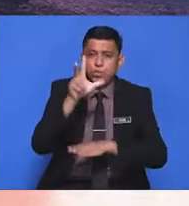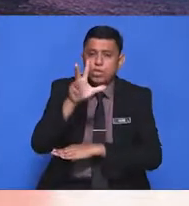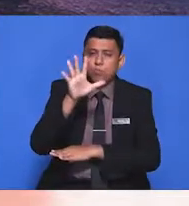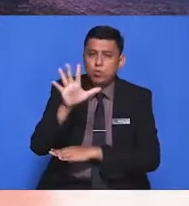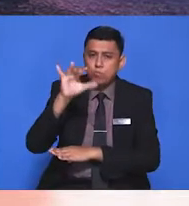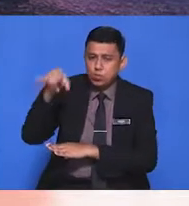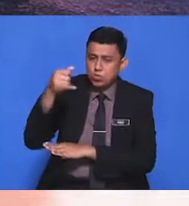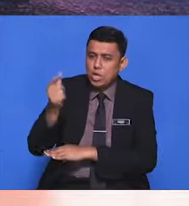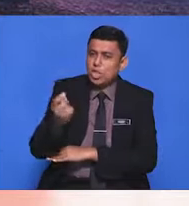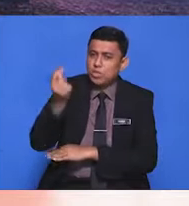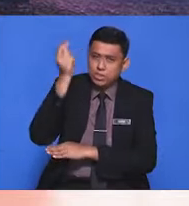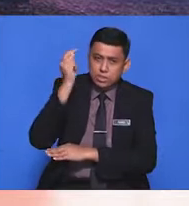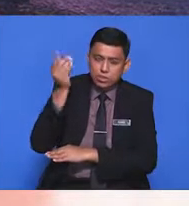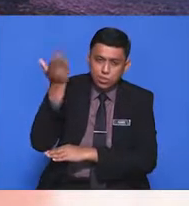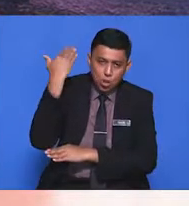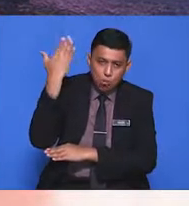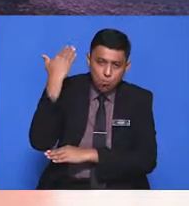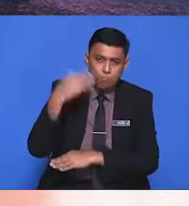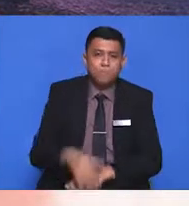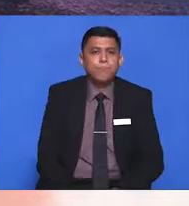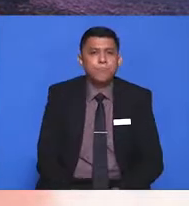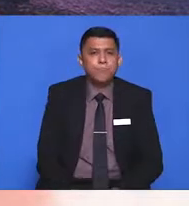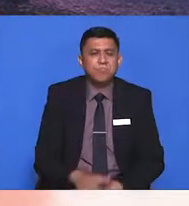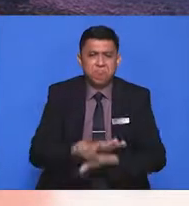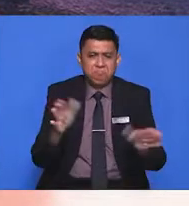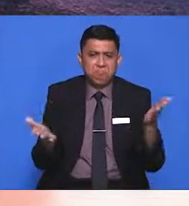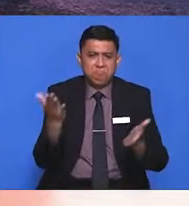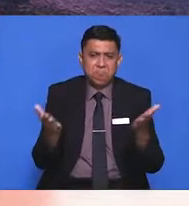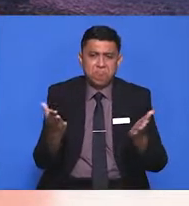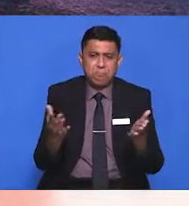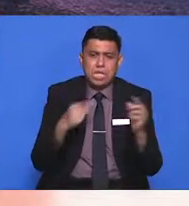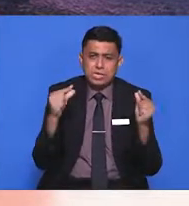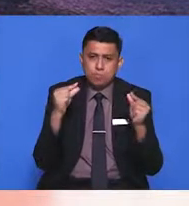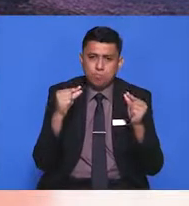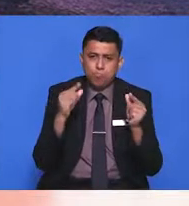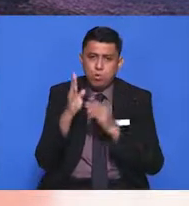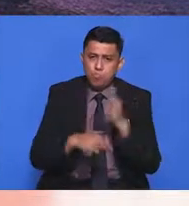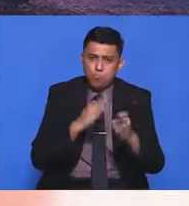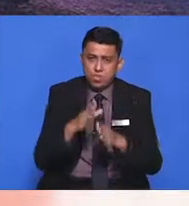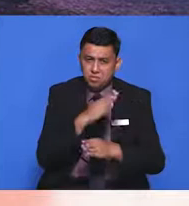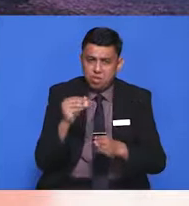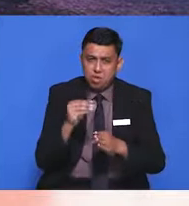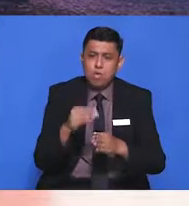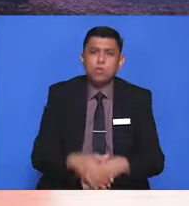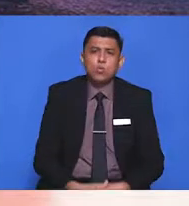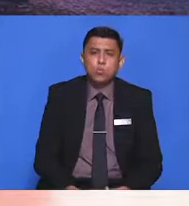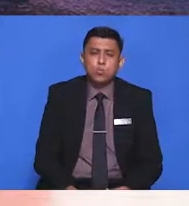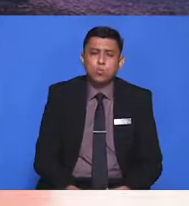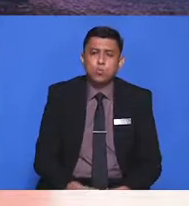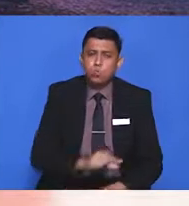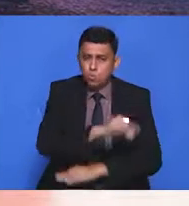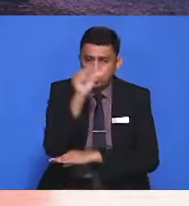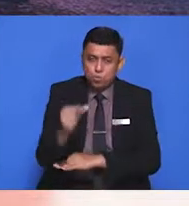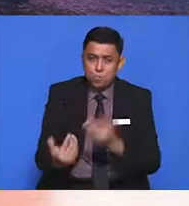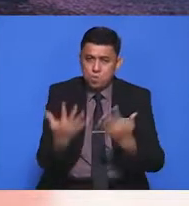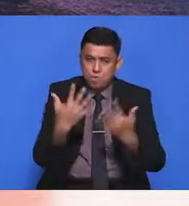tahun dahulu. Gunungnya tidak stabil dan kejadian gempa bumi serta gunung berapinya masih